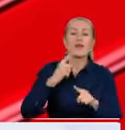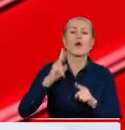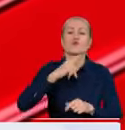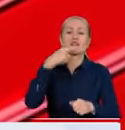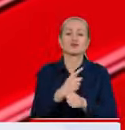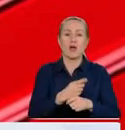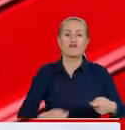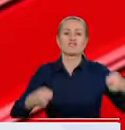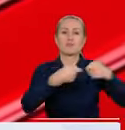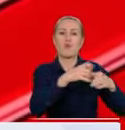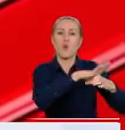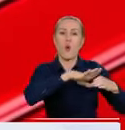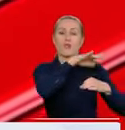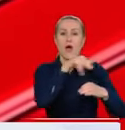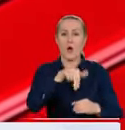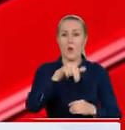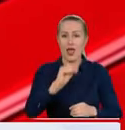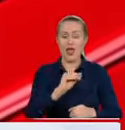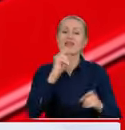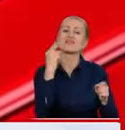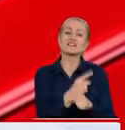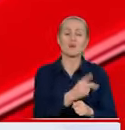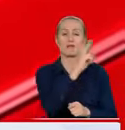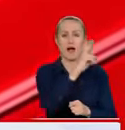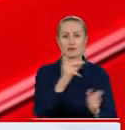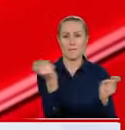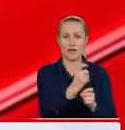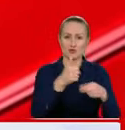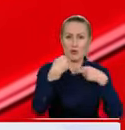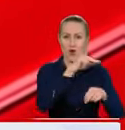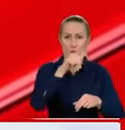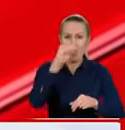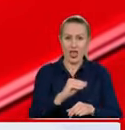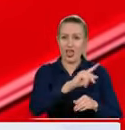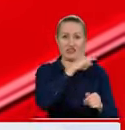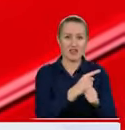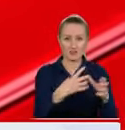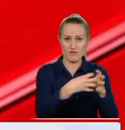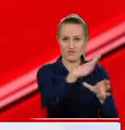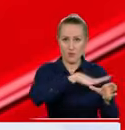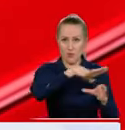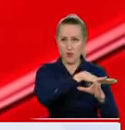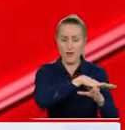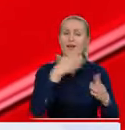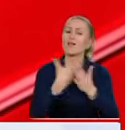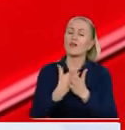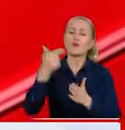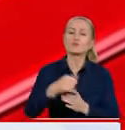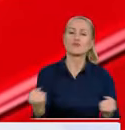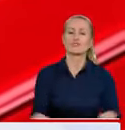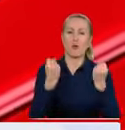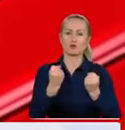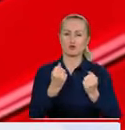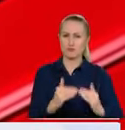europejska. Decydują wszystkie kraje Unii Europejskiej wspólnotowo. Dlatego trzeba wzmocnić pozycję Polski w